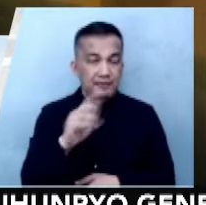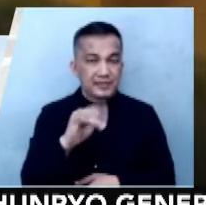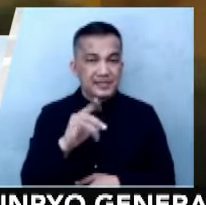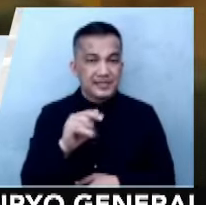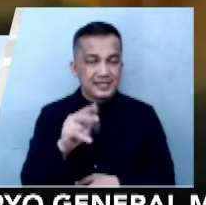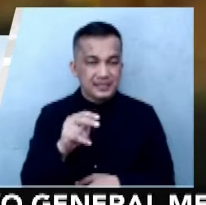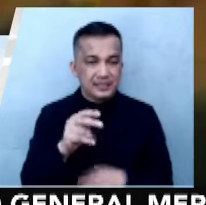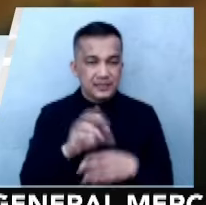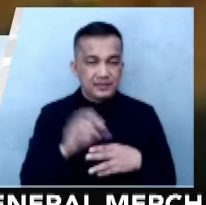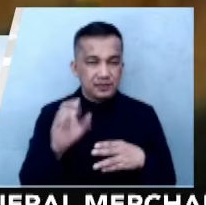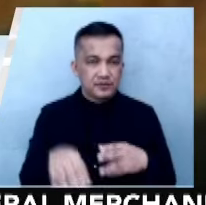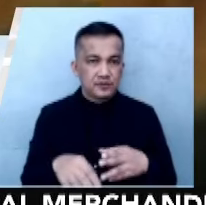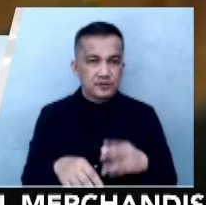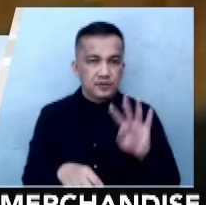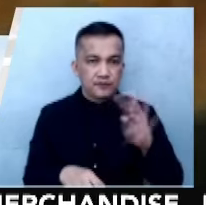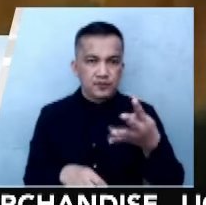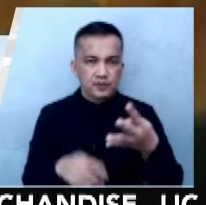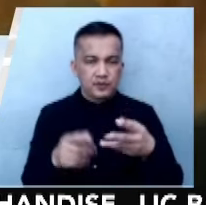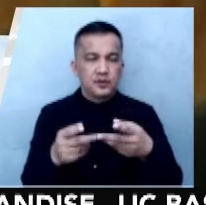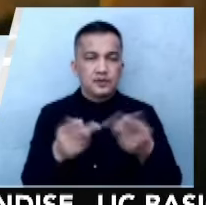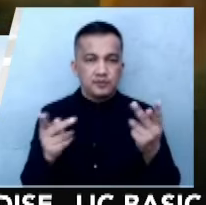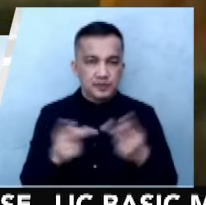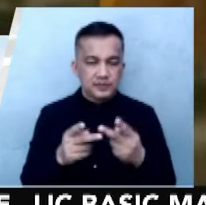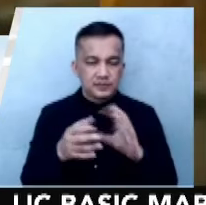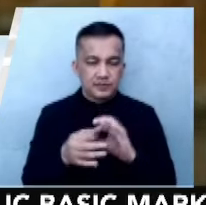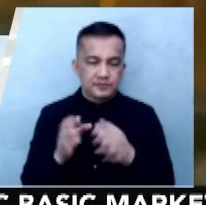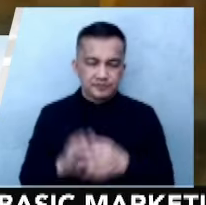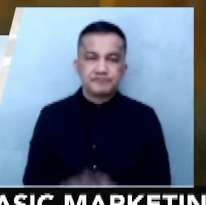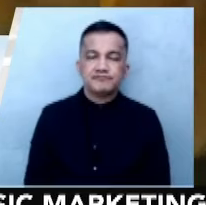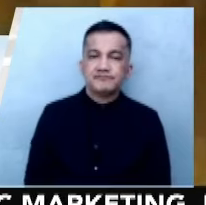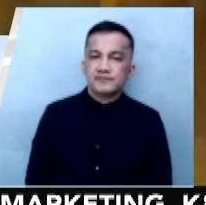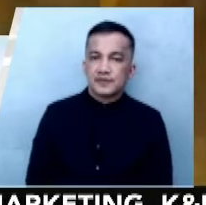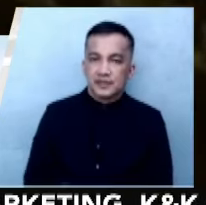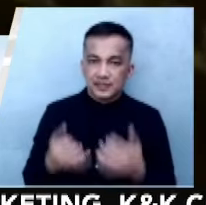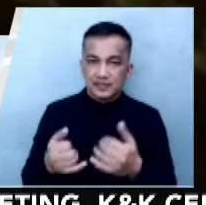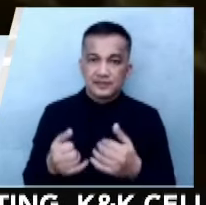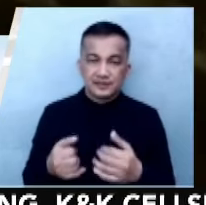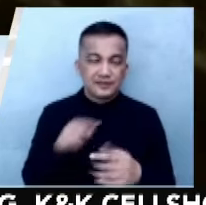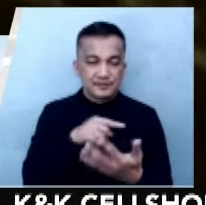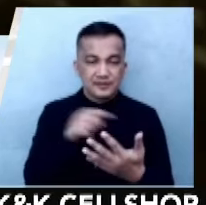sa 4th na pwesto sa Olympics. Ngayong araw, natanggap na rin ng mga